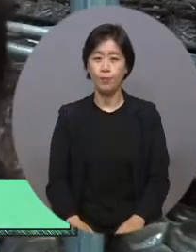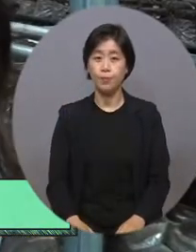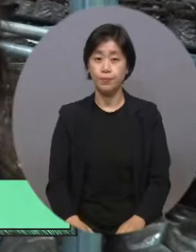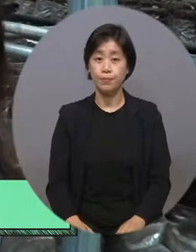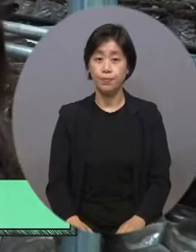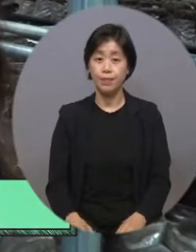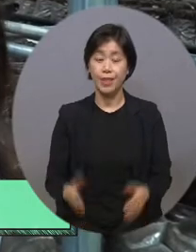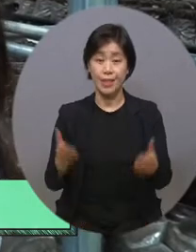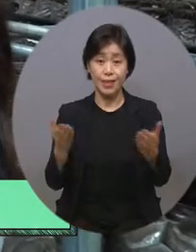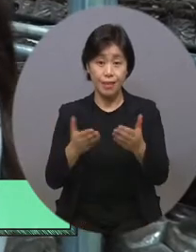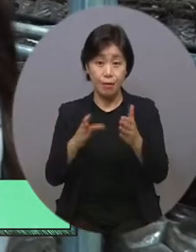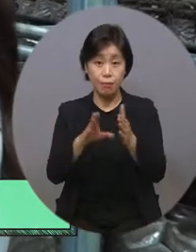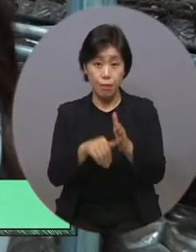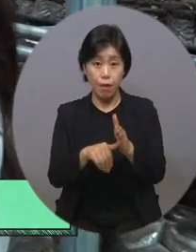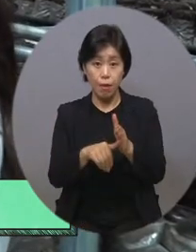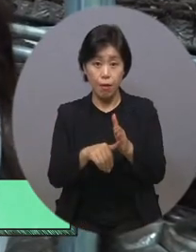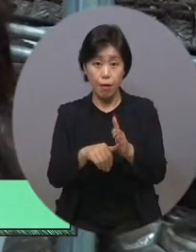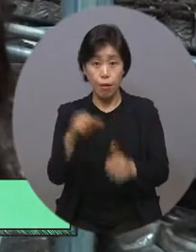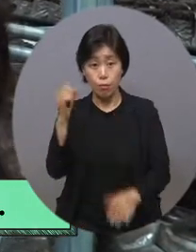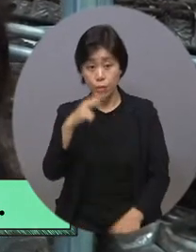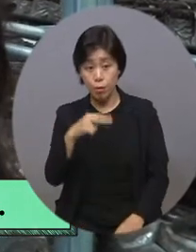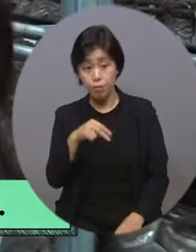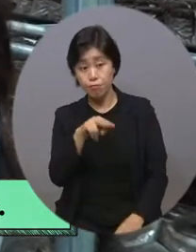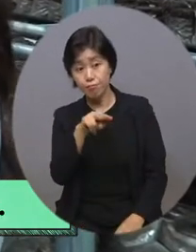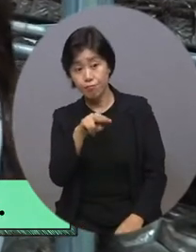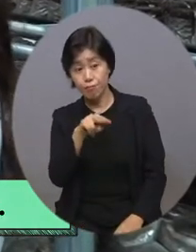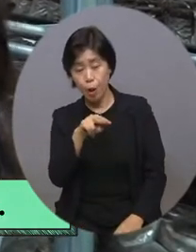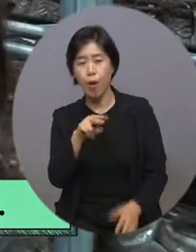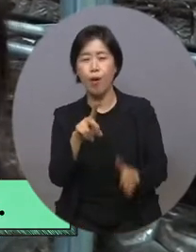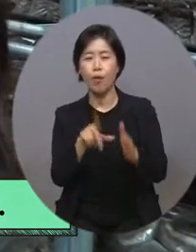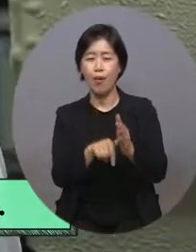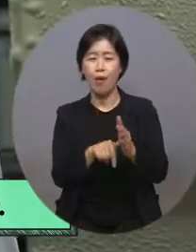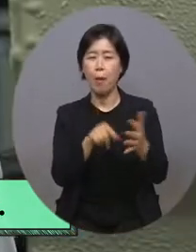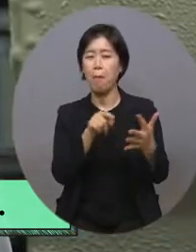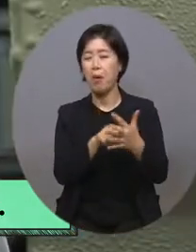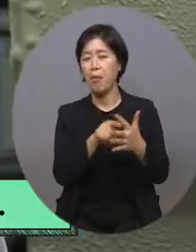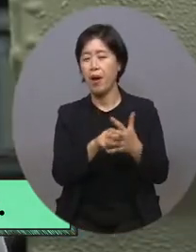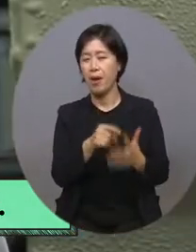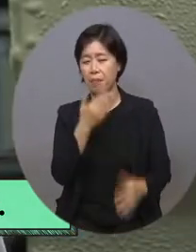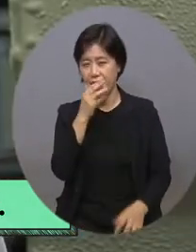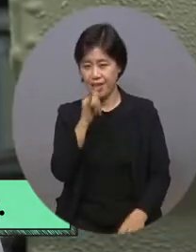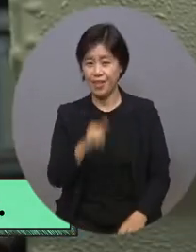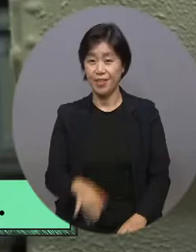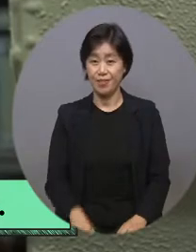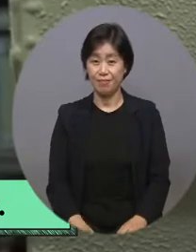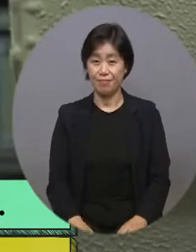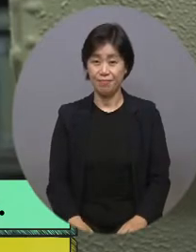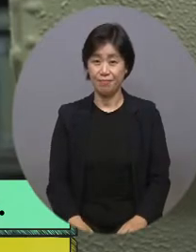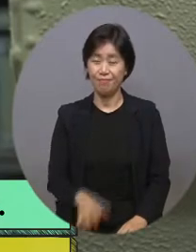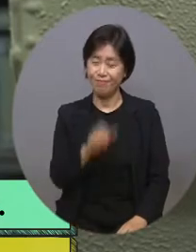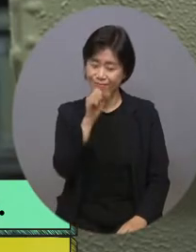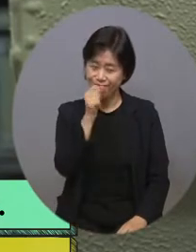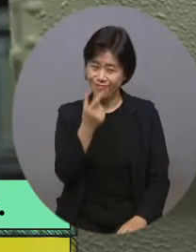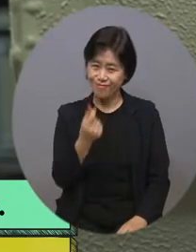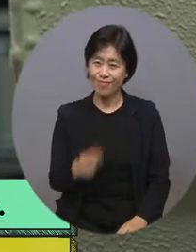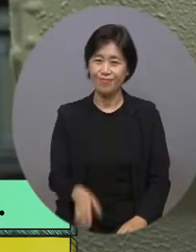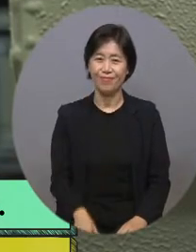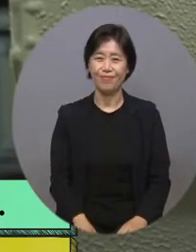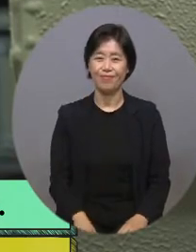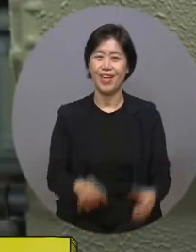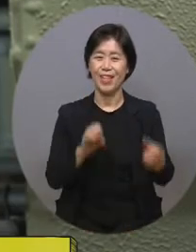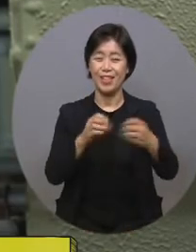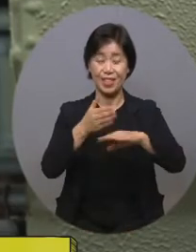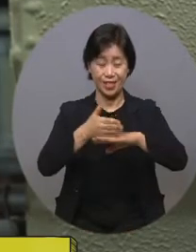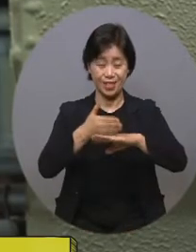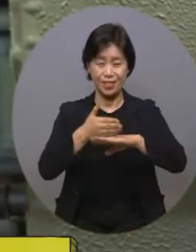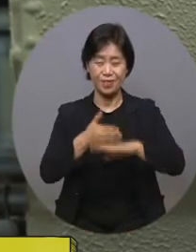일을 하다 보니까 그냥 이렇게 좀 봐도 이렇게 통하는 부분이 좀 있더라고요. 아, 너무 좋은 답변. 불편한 거 없습니다. 아,